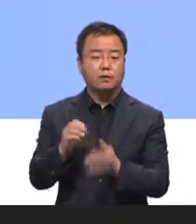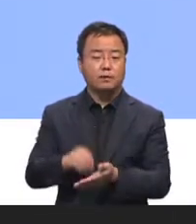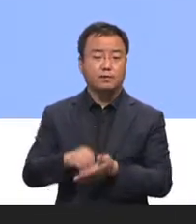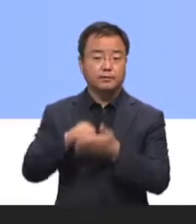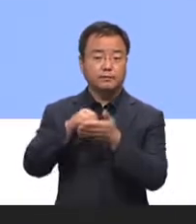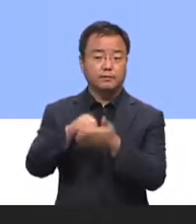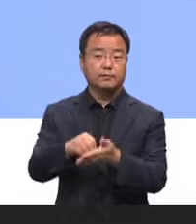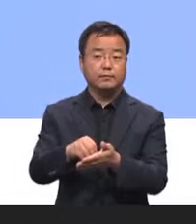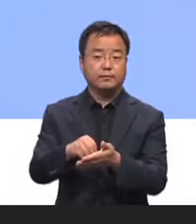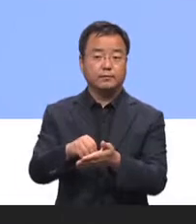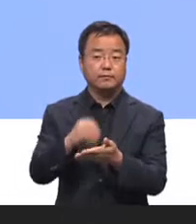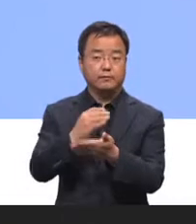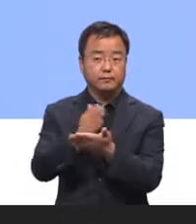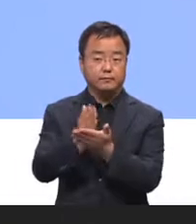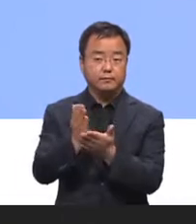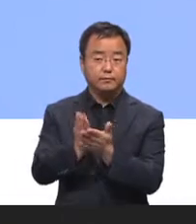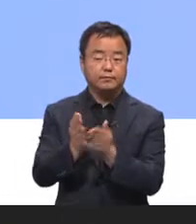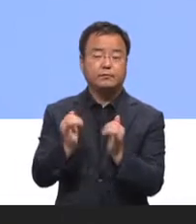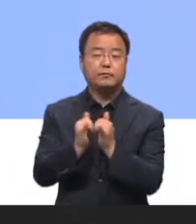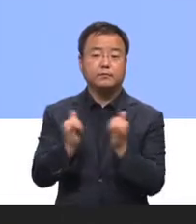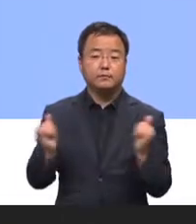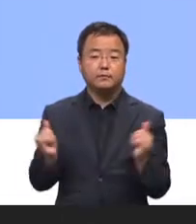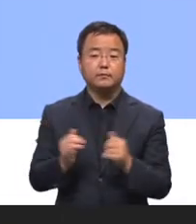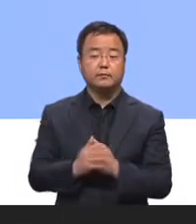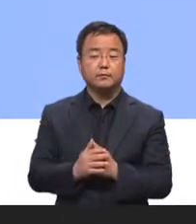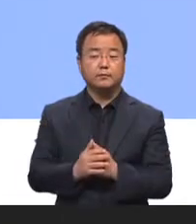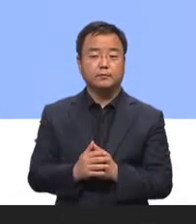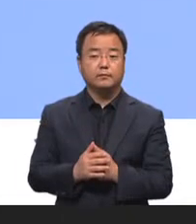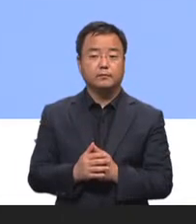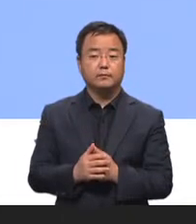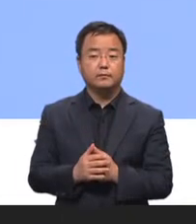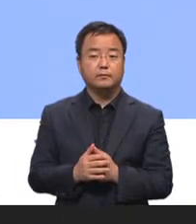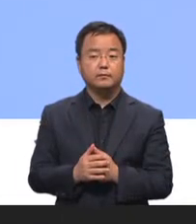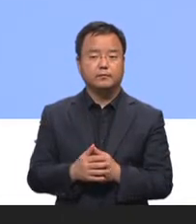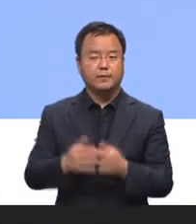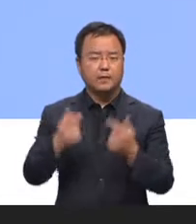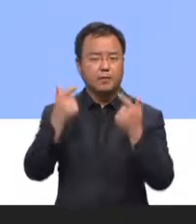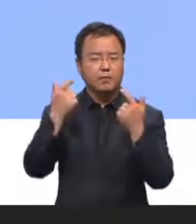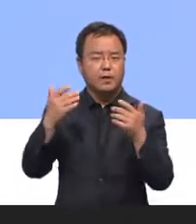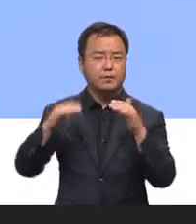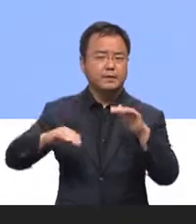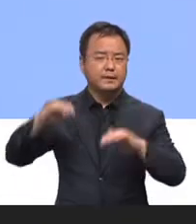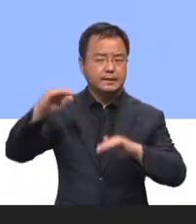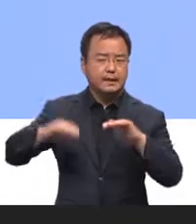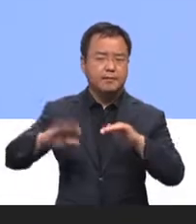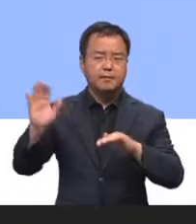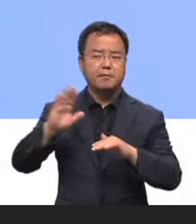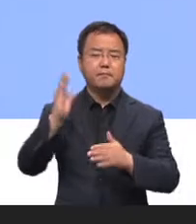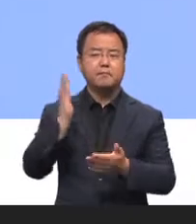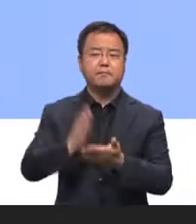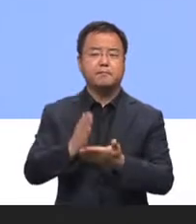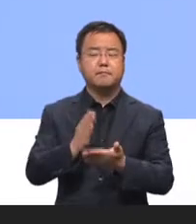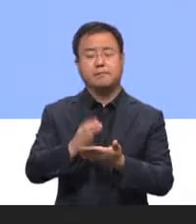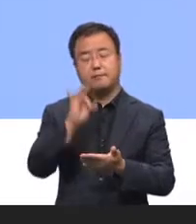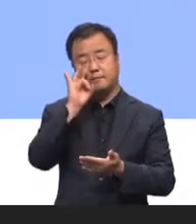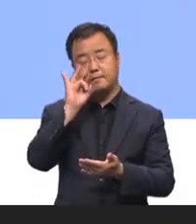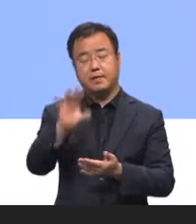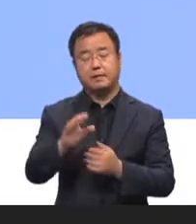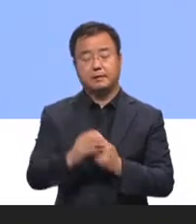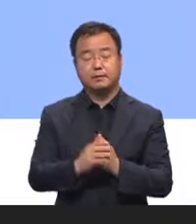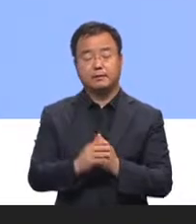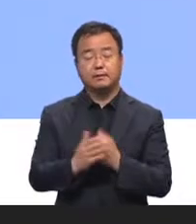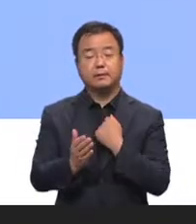개 10 들이 에 분명히 차별 받아서는 안 된다 예 그런 의미에서